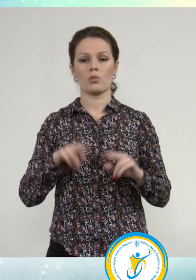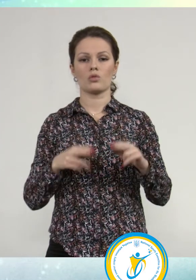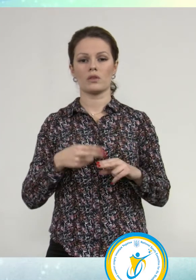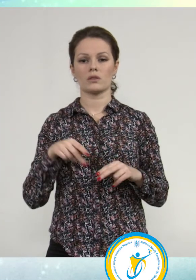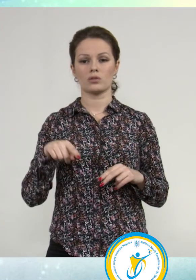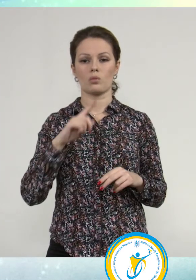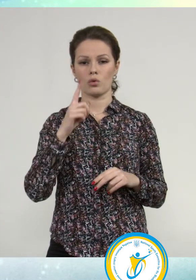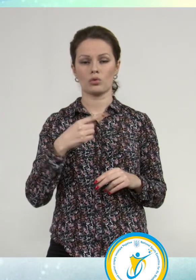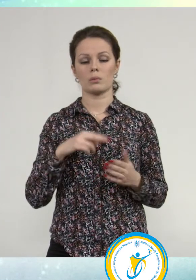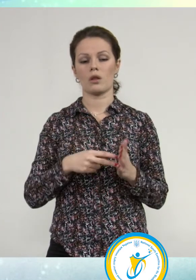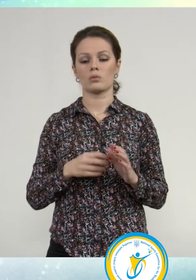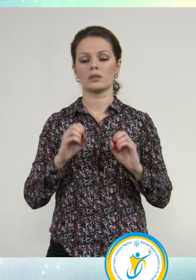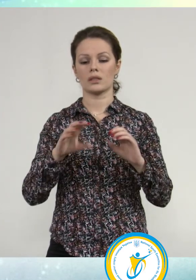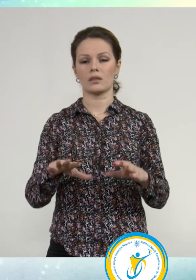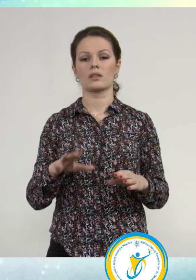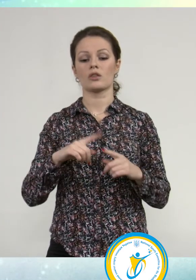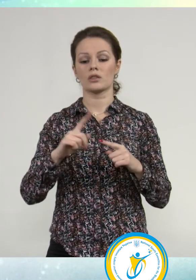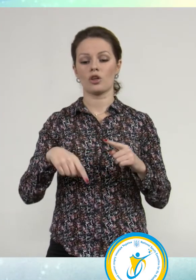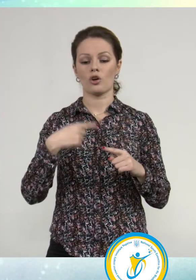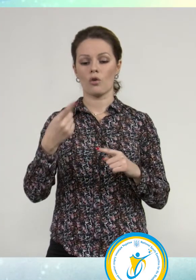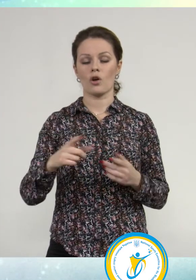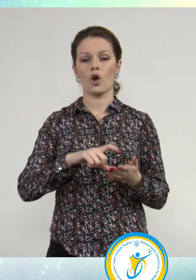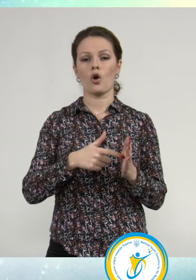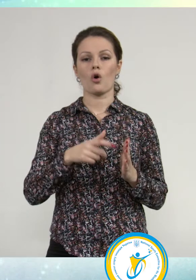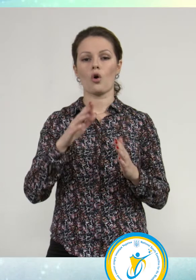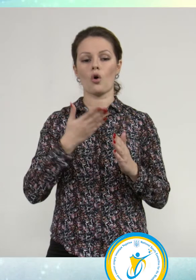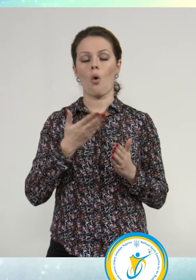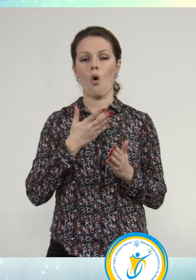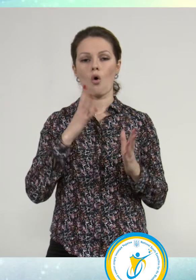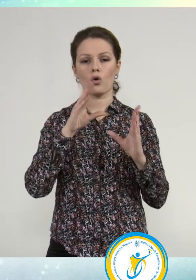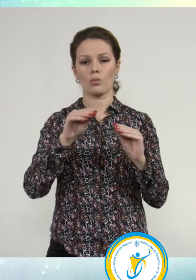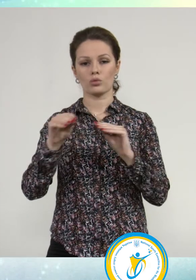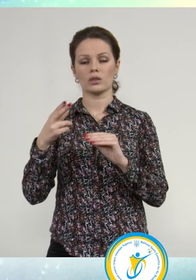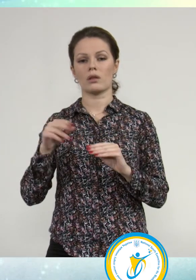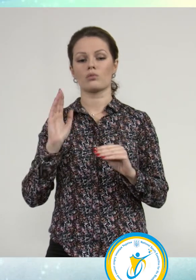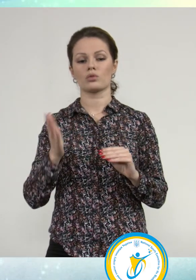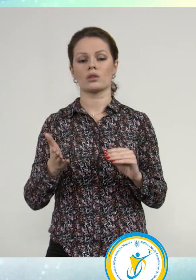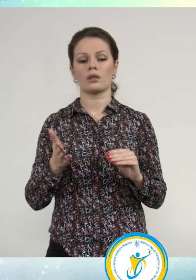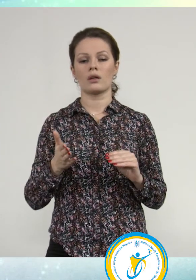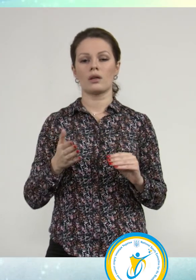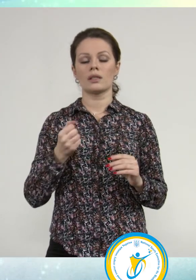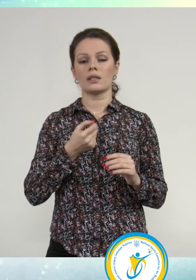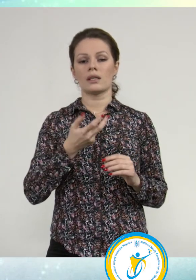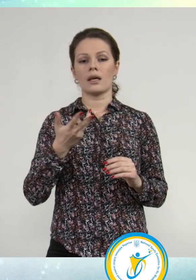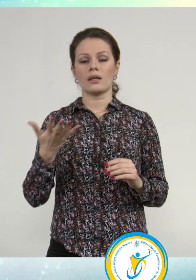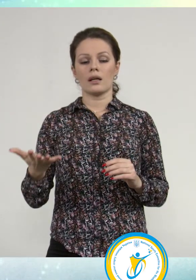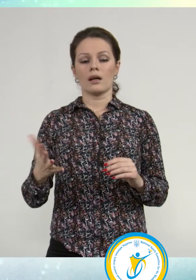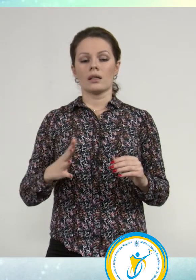черговий реабілітаційно-спортивний корпус, який складатиметься із декількох тренажерних